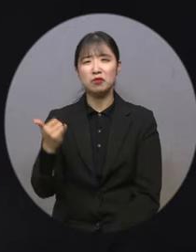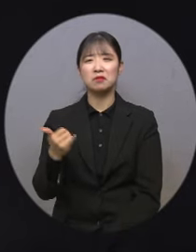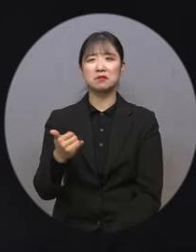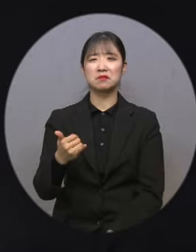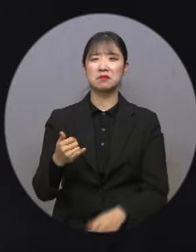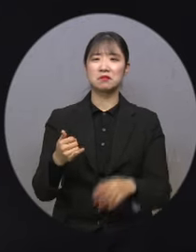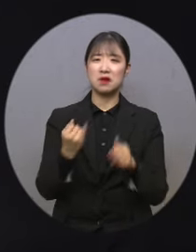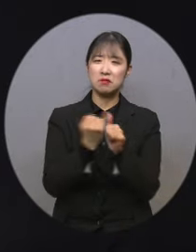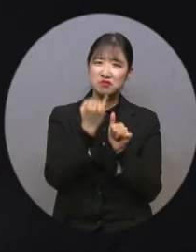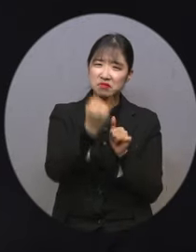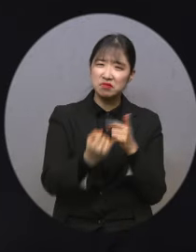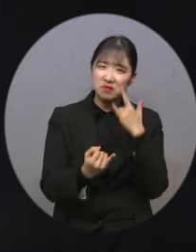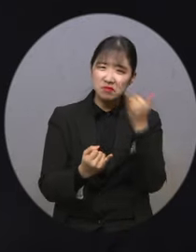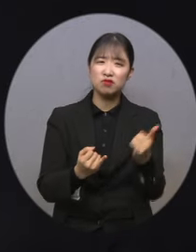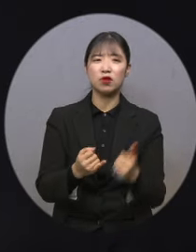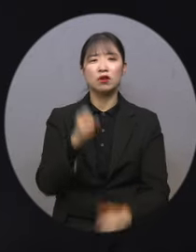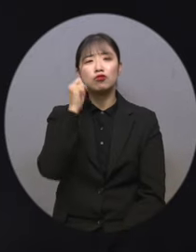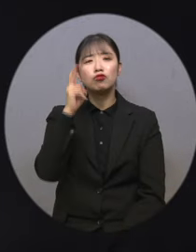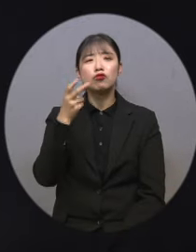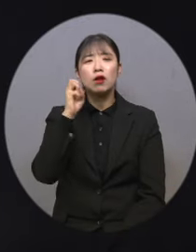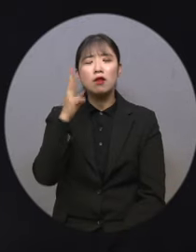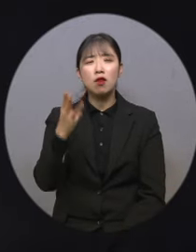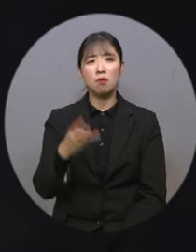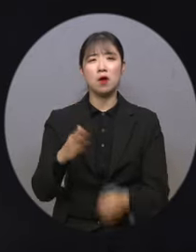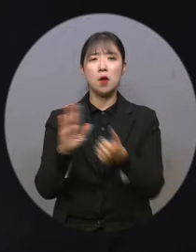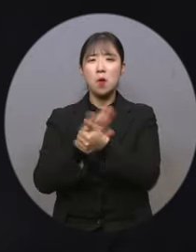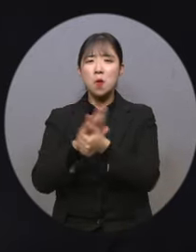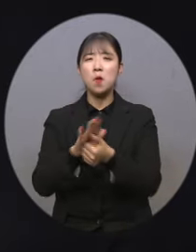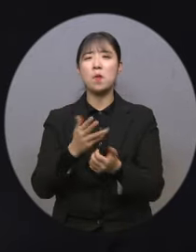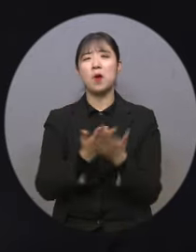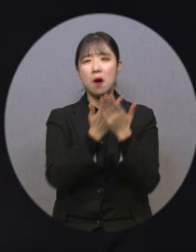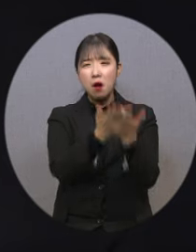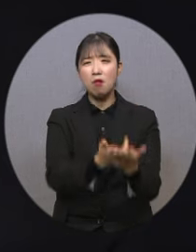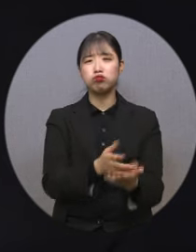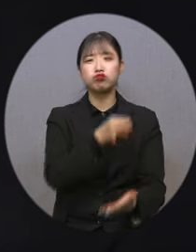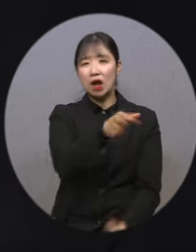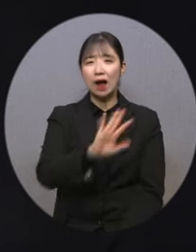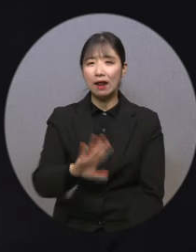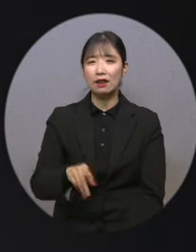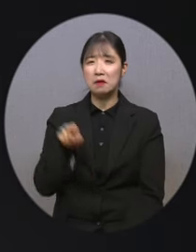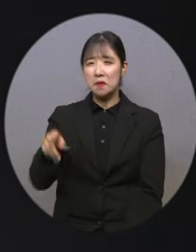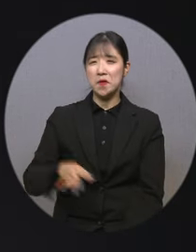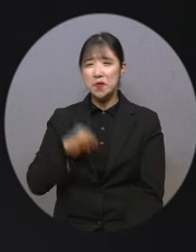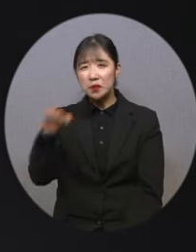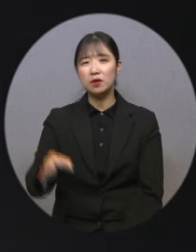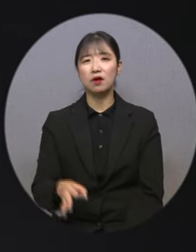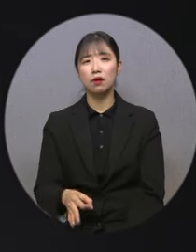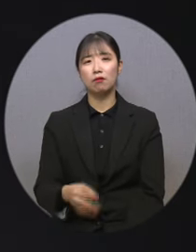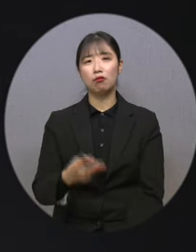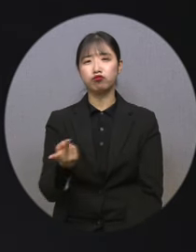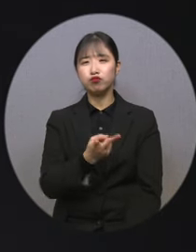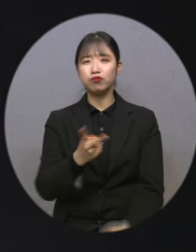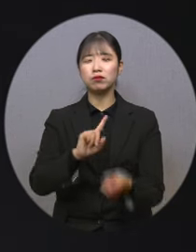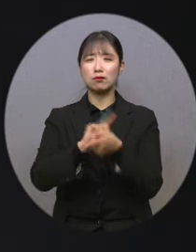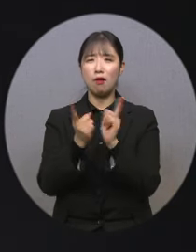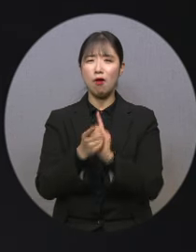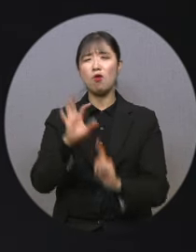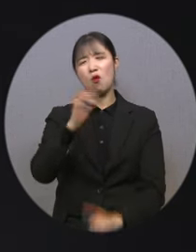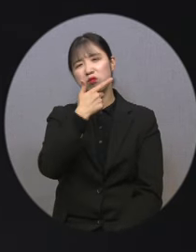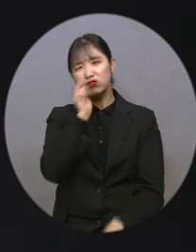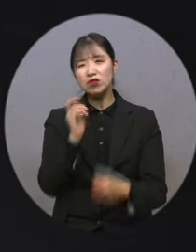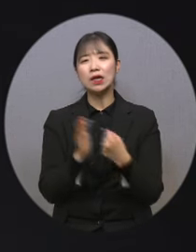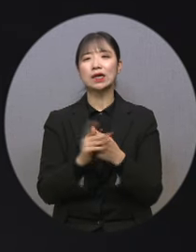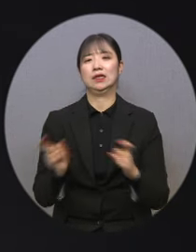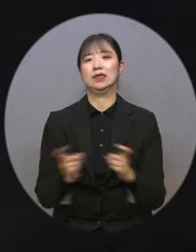내 두달 석달 이왕 배우 비를 안 주고 당신 분만 이왕표 미주 냐 싸움이 돈이 모자라 하니까 그런 일